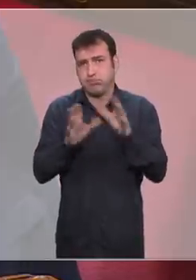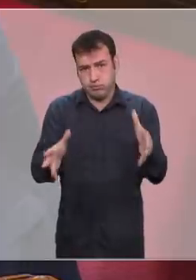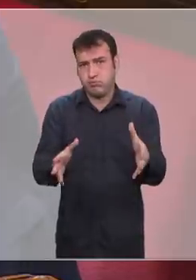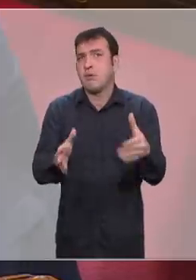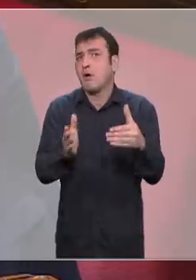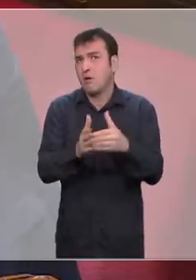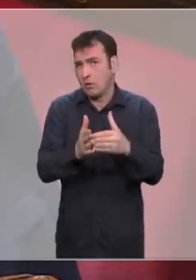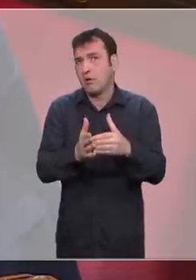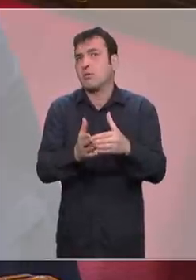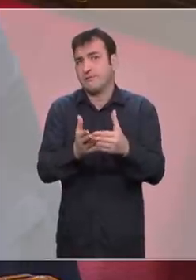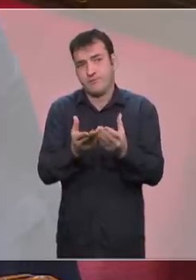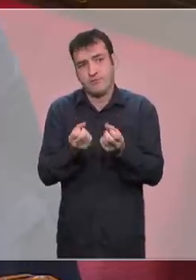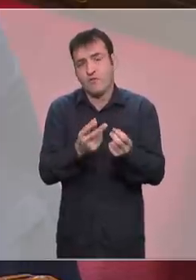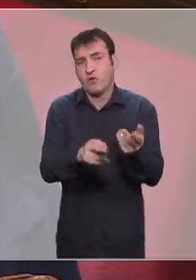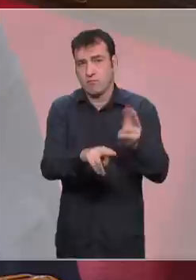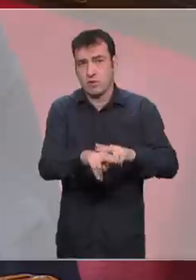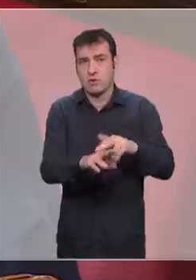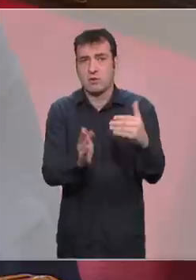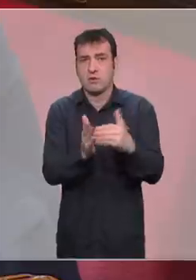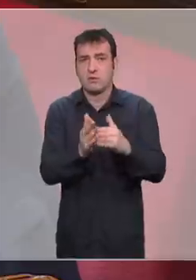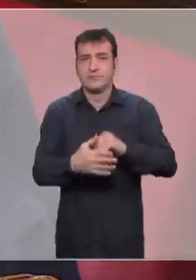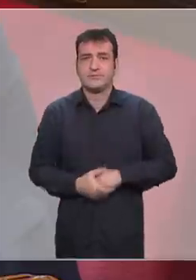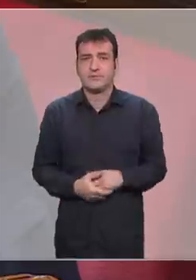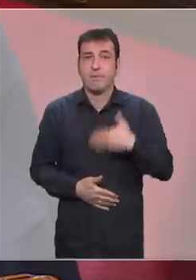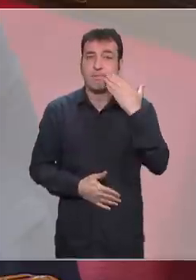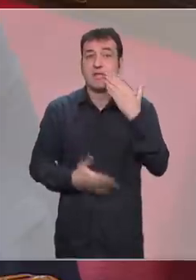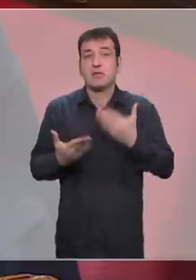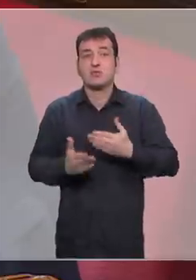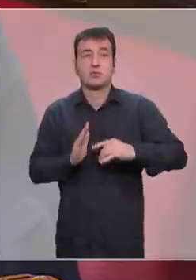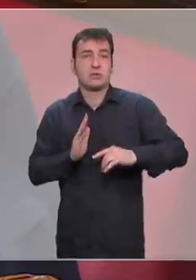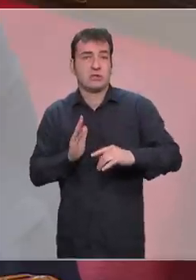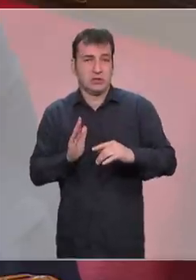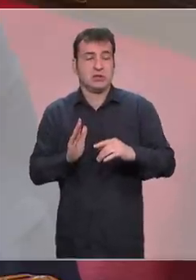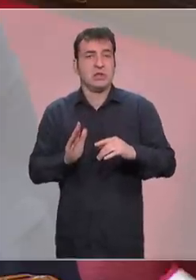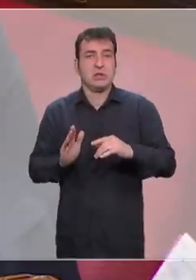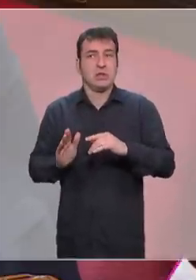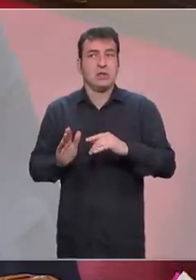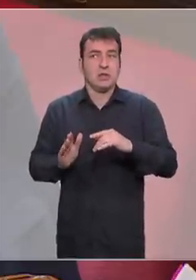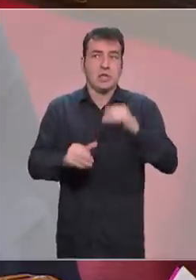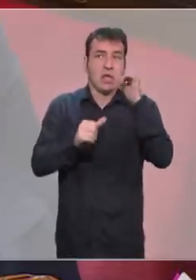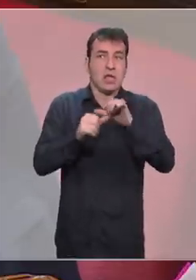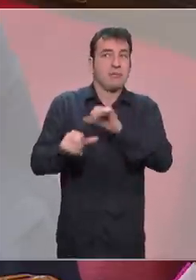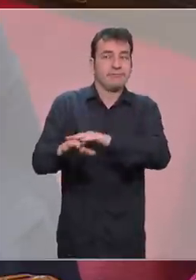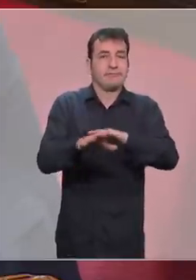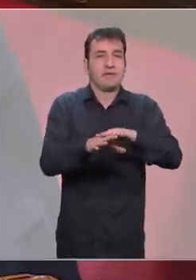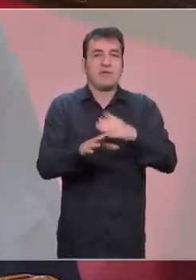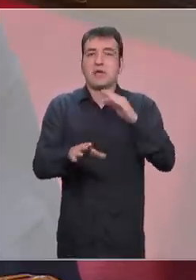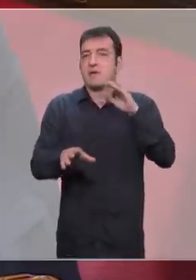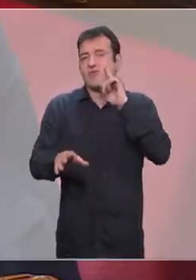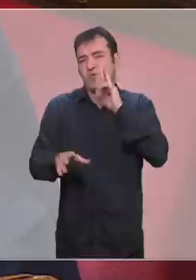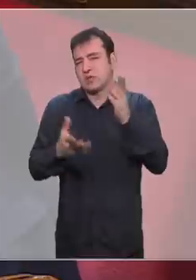encore. Et si je fais ce rappel aujourd'hui, c'est parce que notre hôpital va encore faire face à une